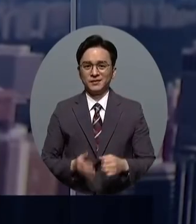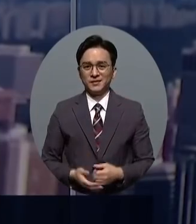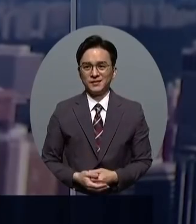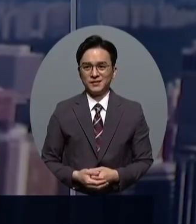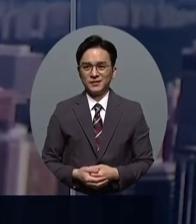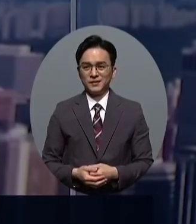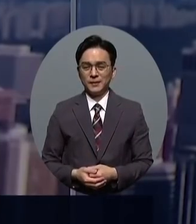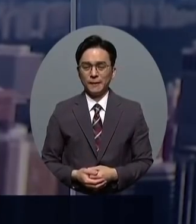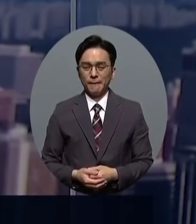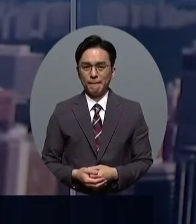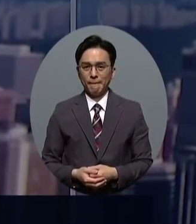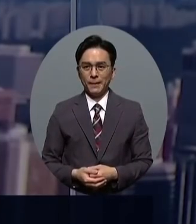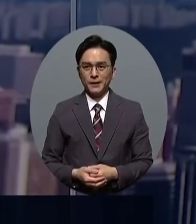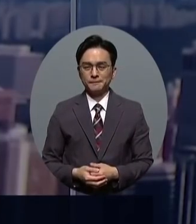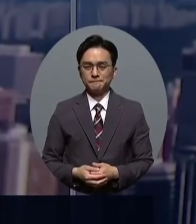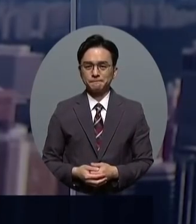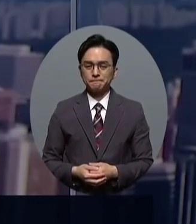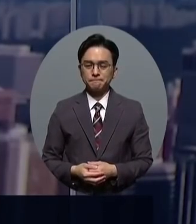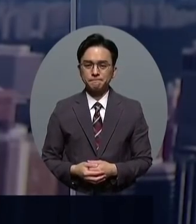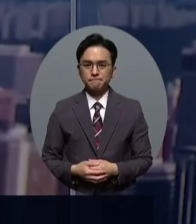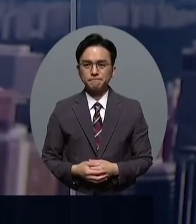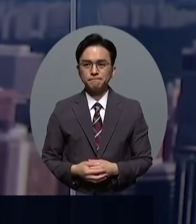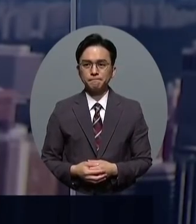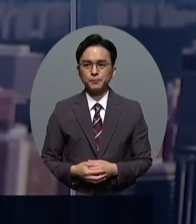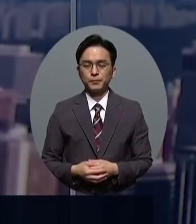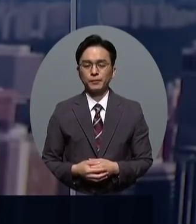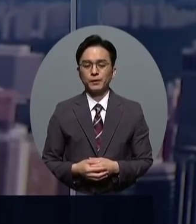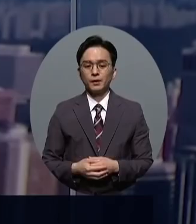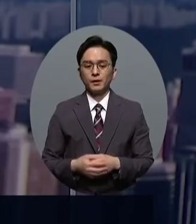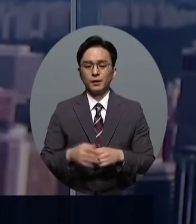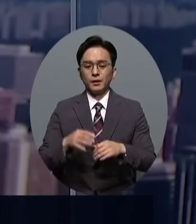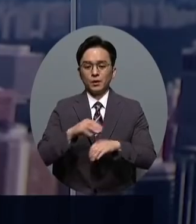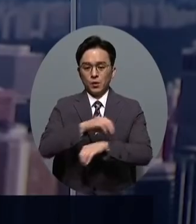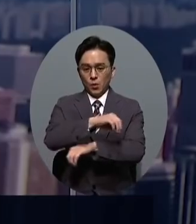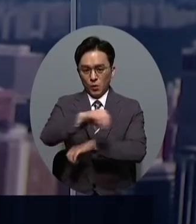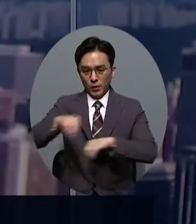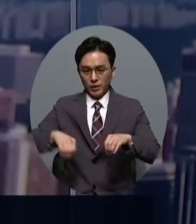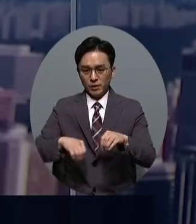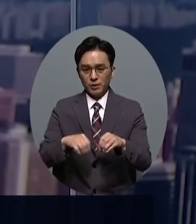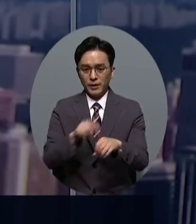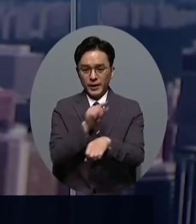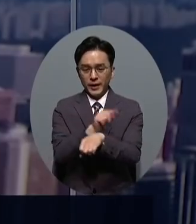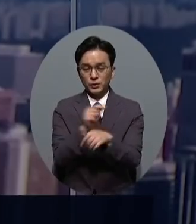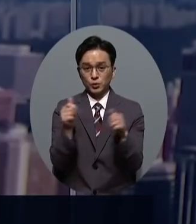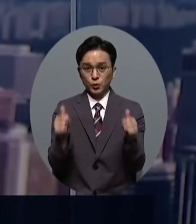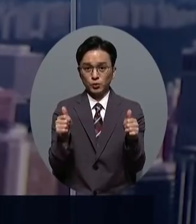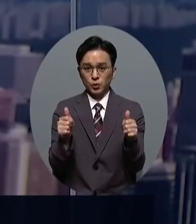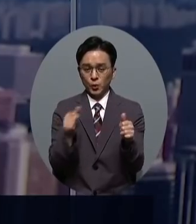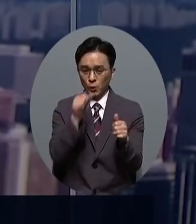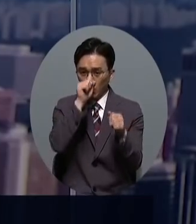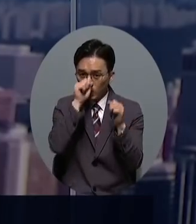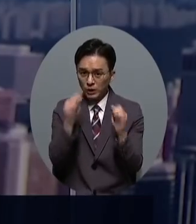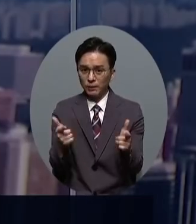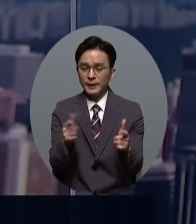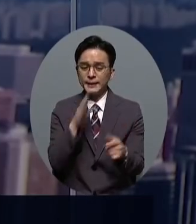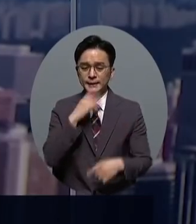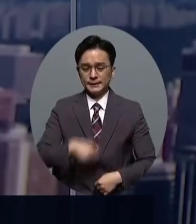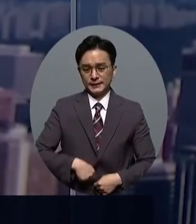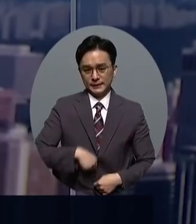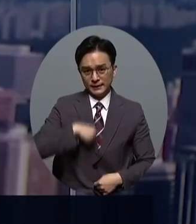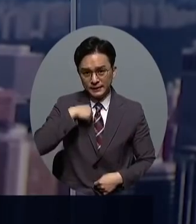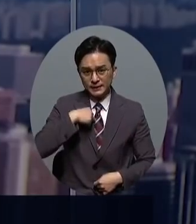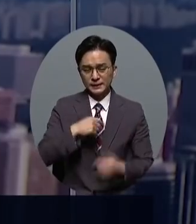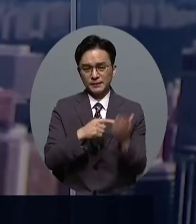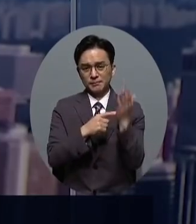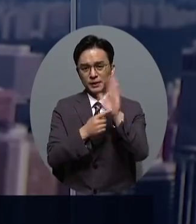대해서 피해자의 변호인은 그렇게 얘기했습니다. 오히려 이번 기회에 진실이 무엇인지 확실히 밝혀지기를 희망한다라는 의견을 밝혔습니다.